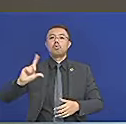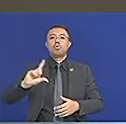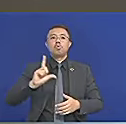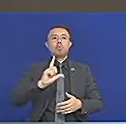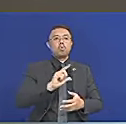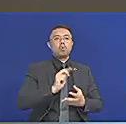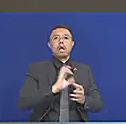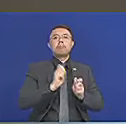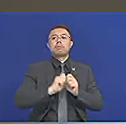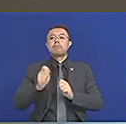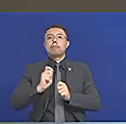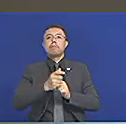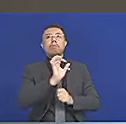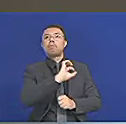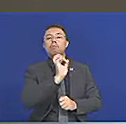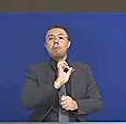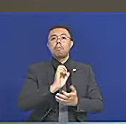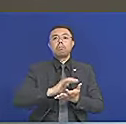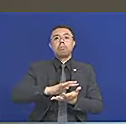utang yang belum bisa,